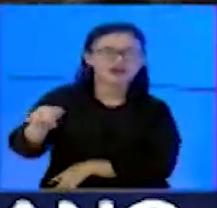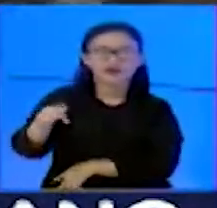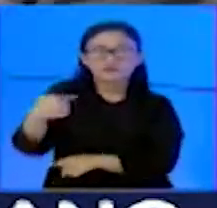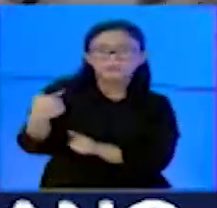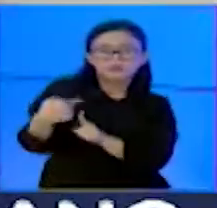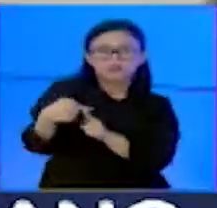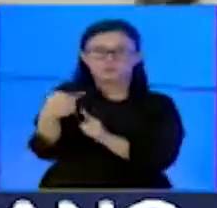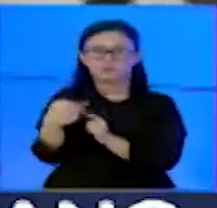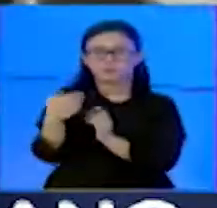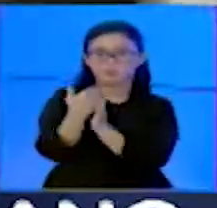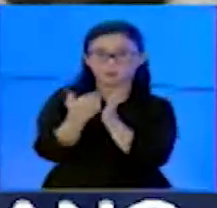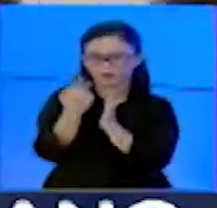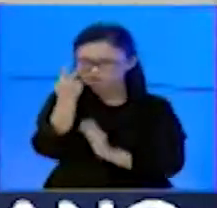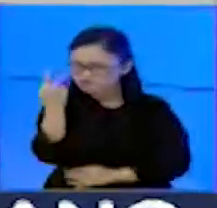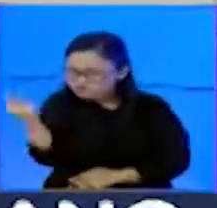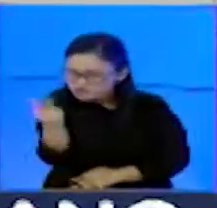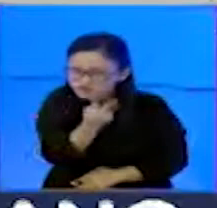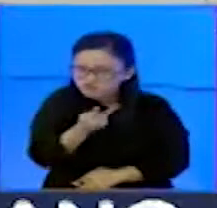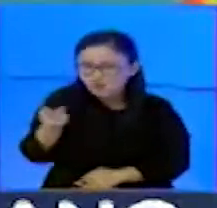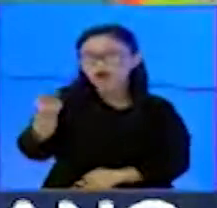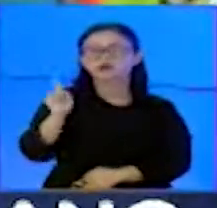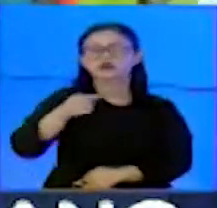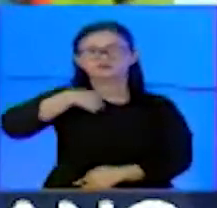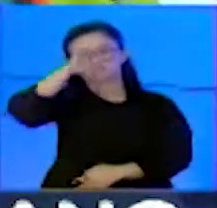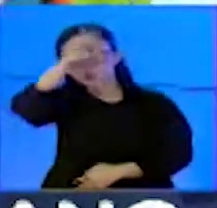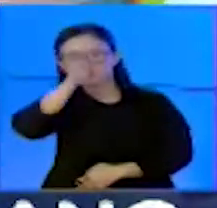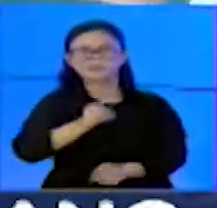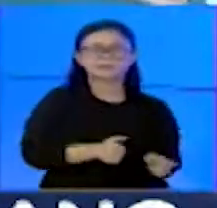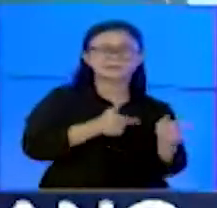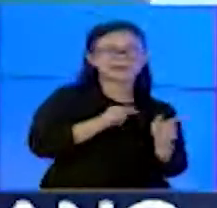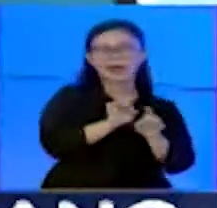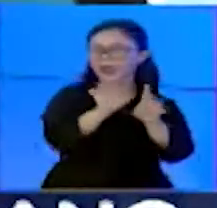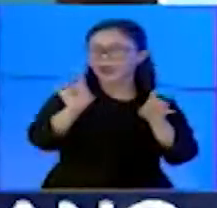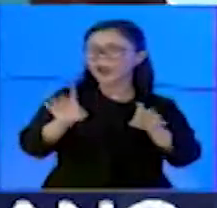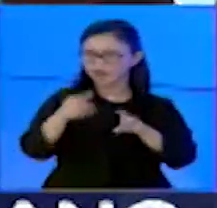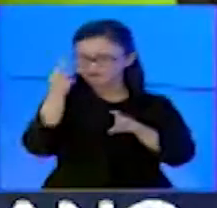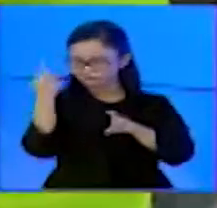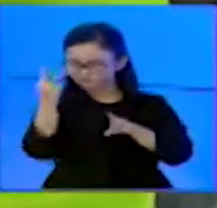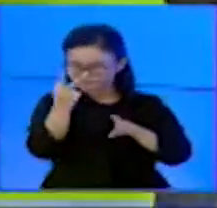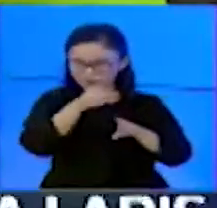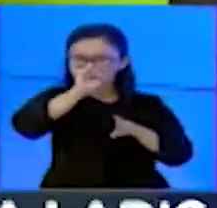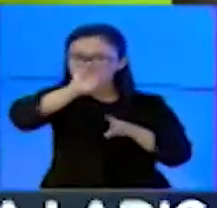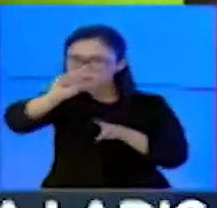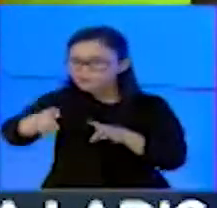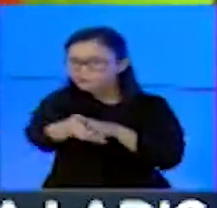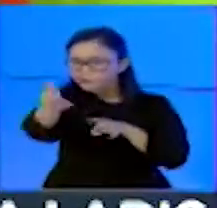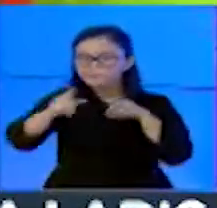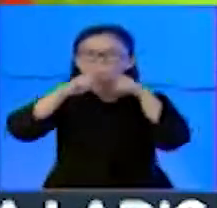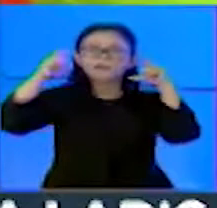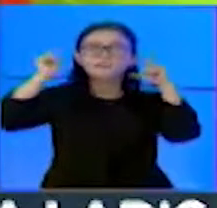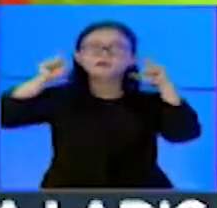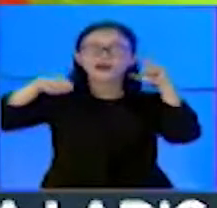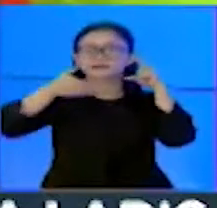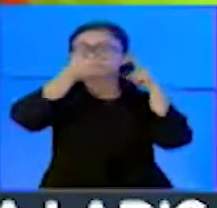diperketat. Petugas gabungan dari TNI dan Polri, serta petugas keamanan stasiun terus mengimbau warga menggunakan masker dua